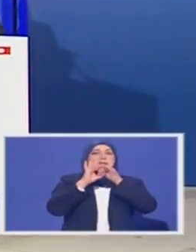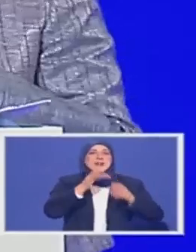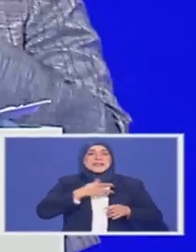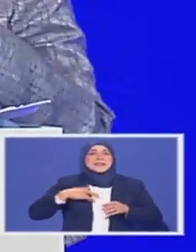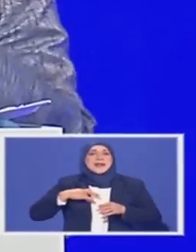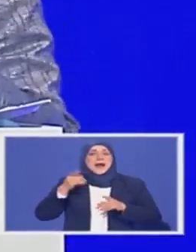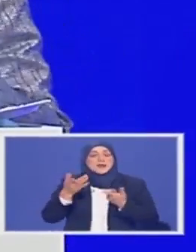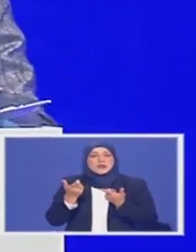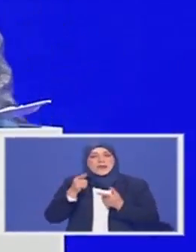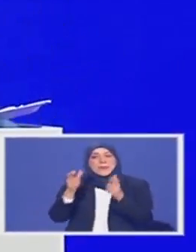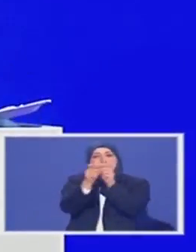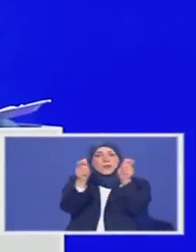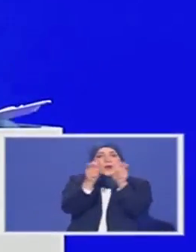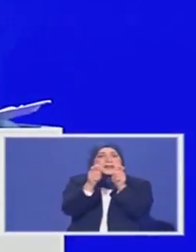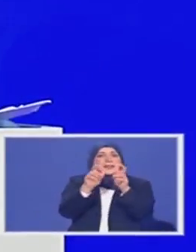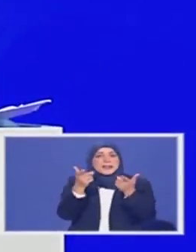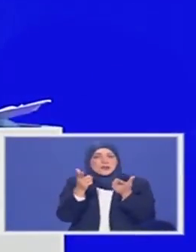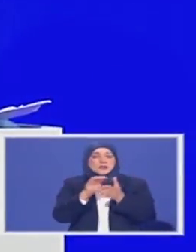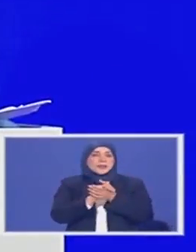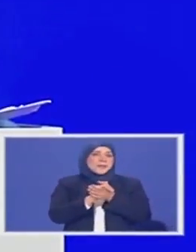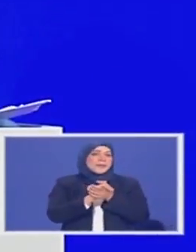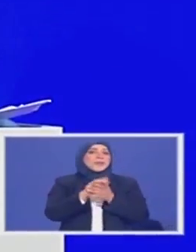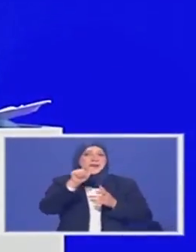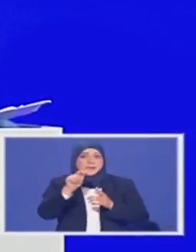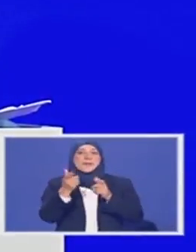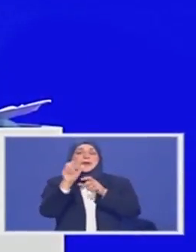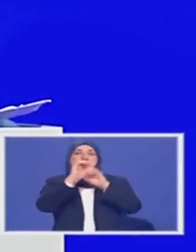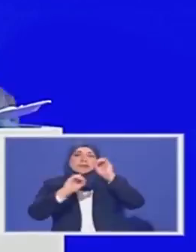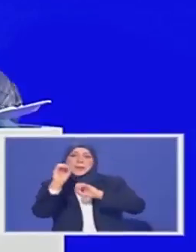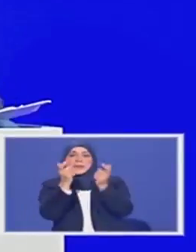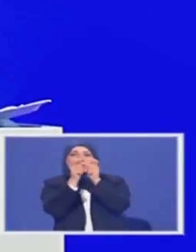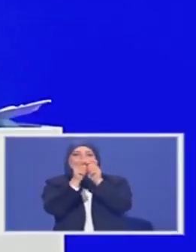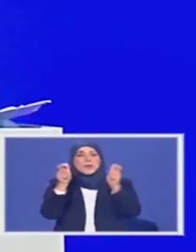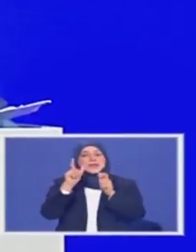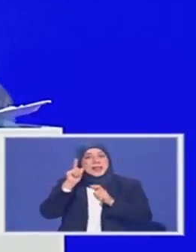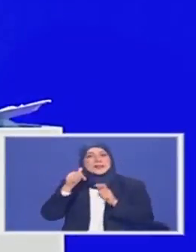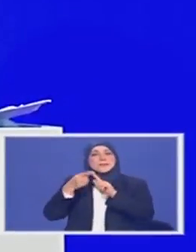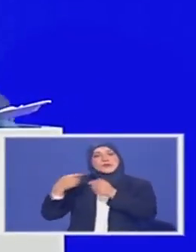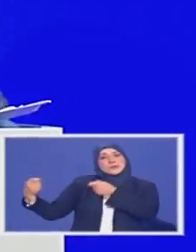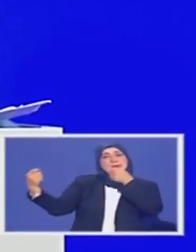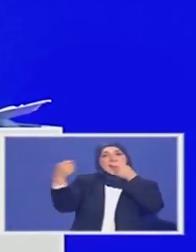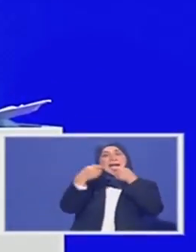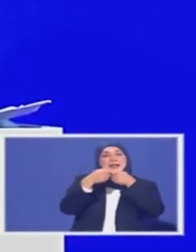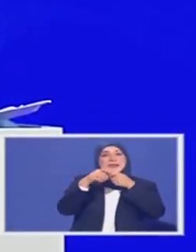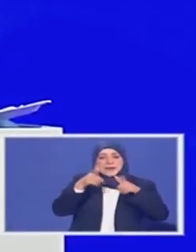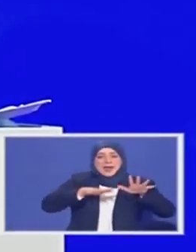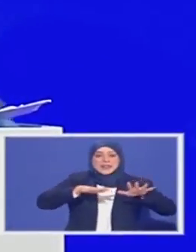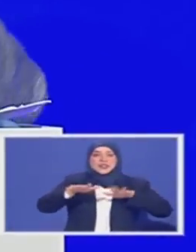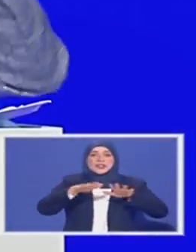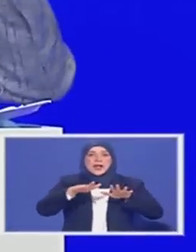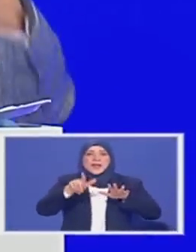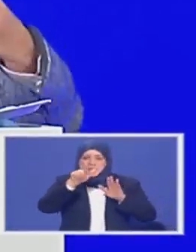تنظيمية بالنسبة للمؤسسات، اليوم ثم منظومات المؤسسة اللي يلزمها تتأقلم مع الإجراءات